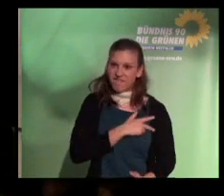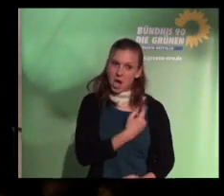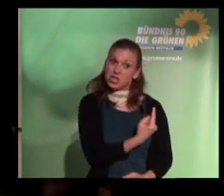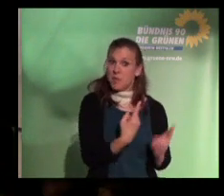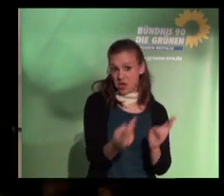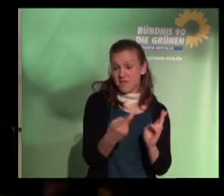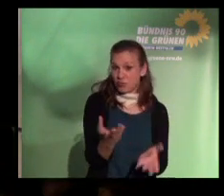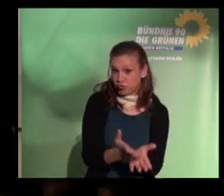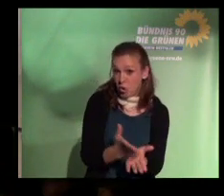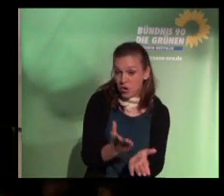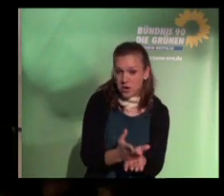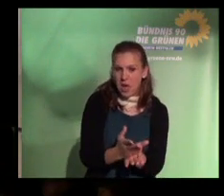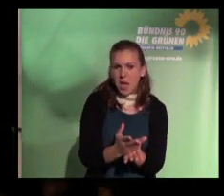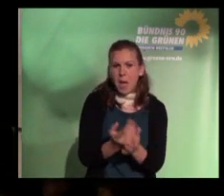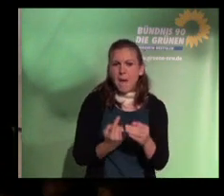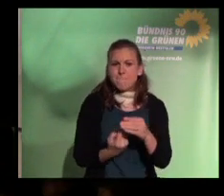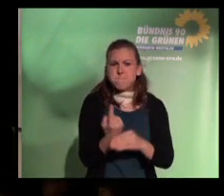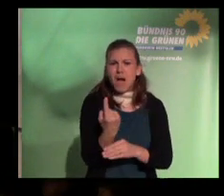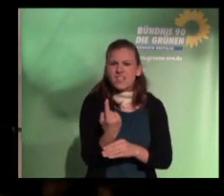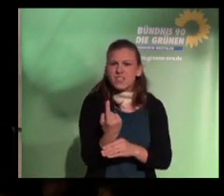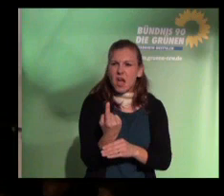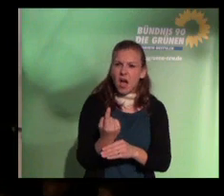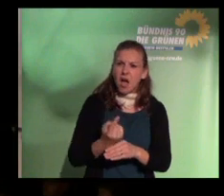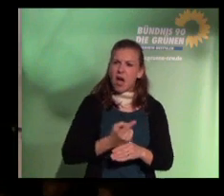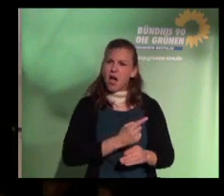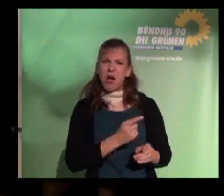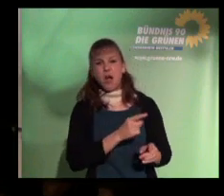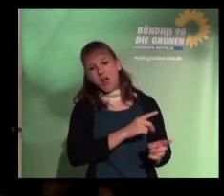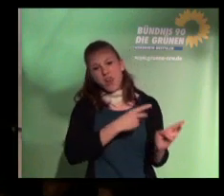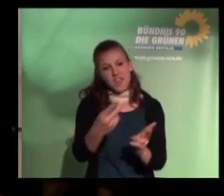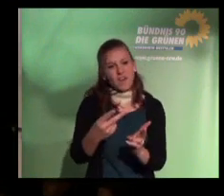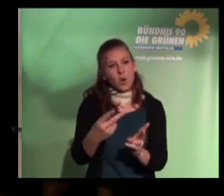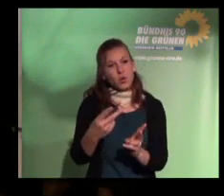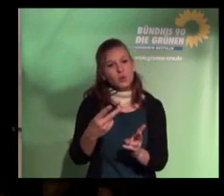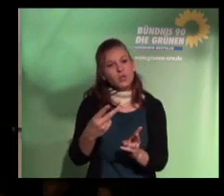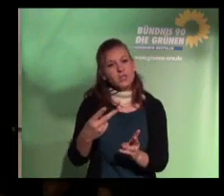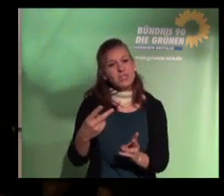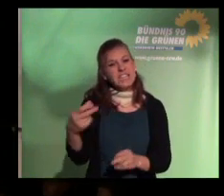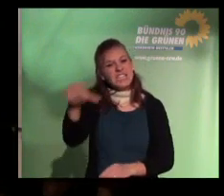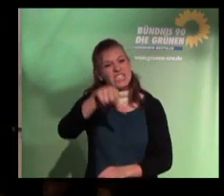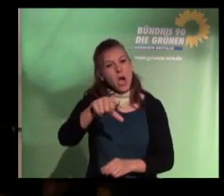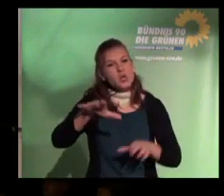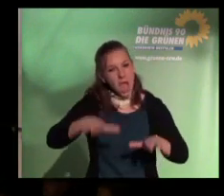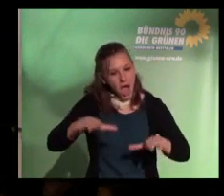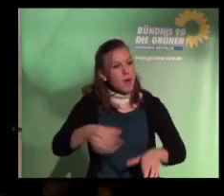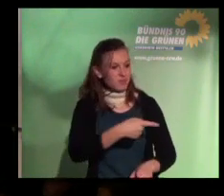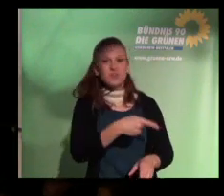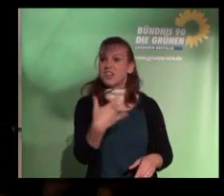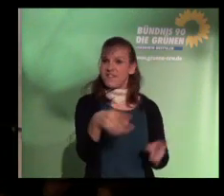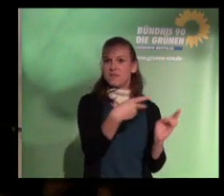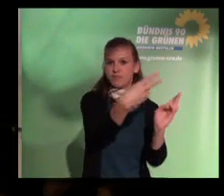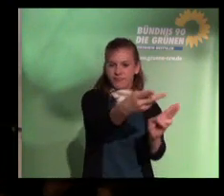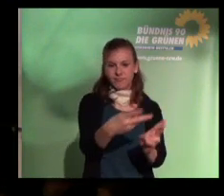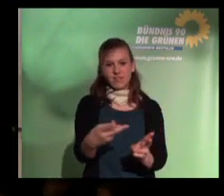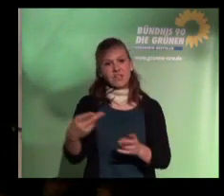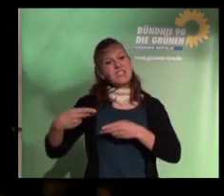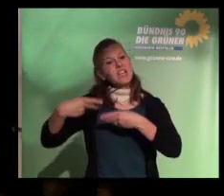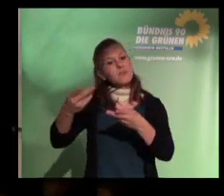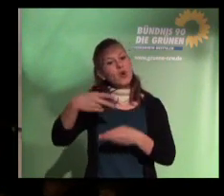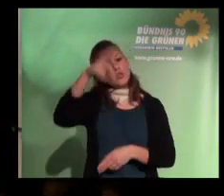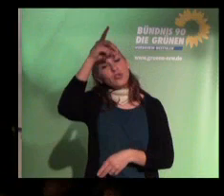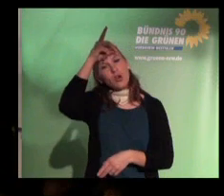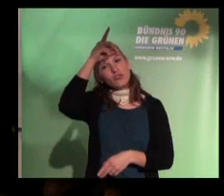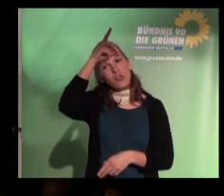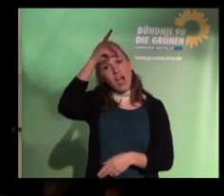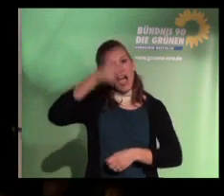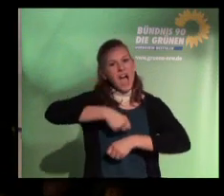auch. Panzerlieferung nach Saudi-Arabien hat er geliefert. Ja, Export deutscher Atomkraftwerke